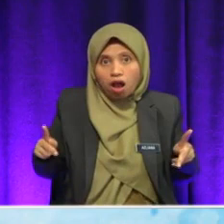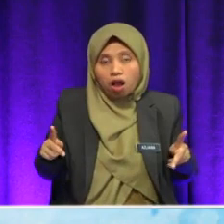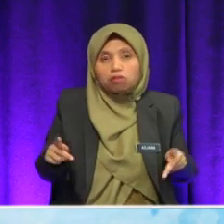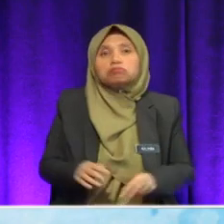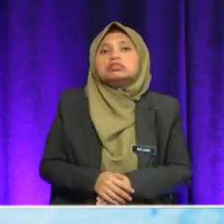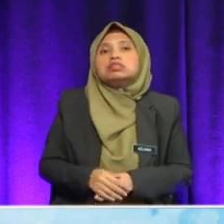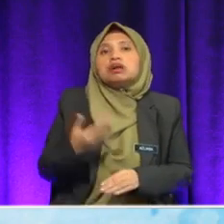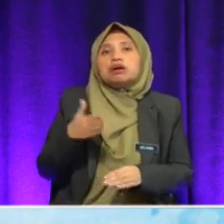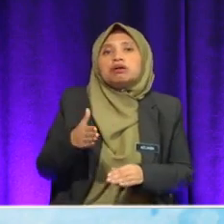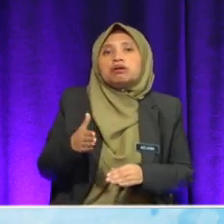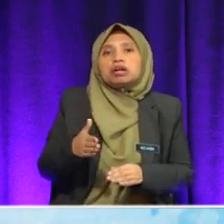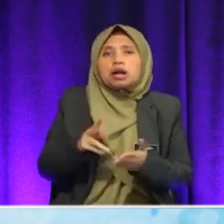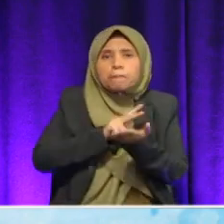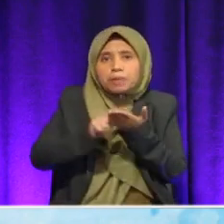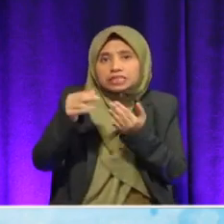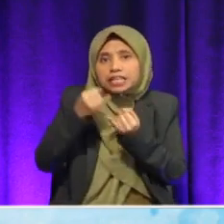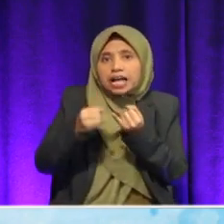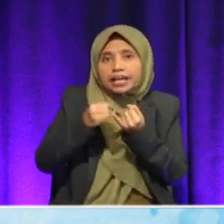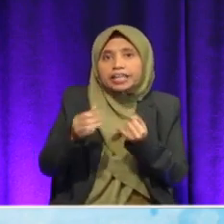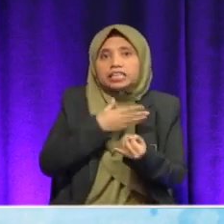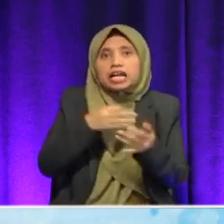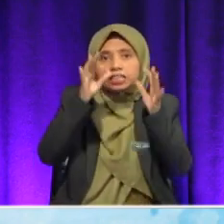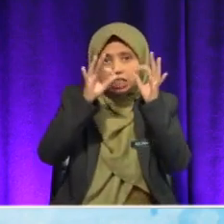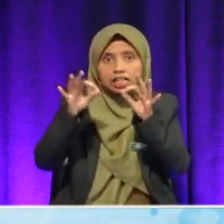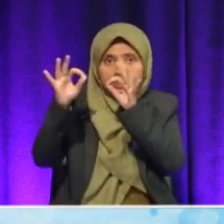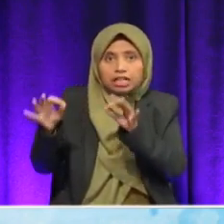membuat kemasan akhir dan hiasan betul